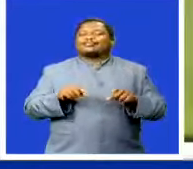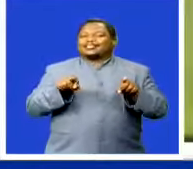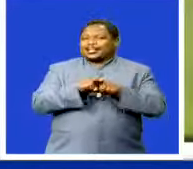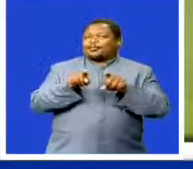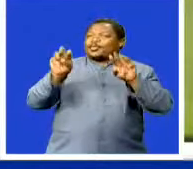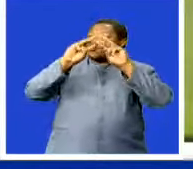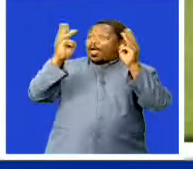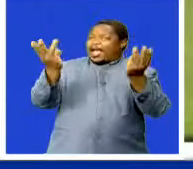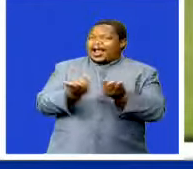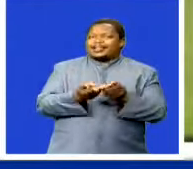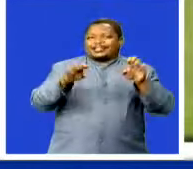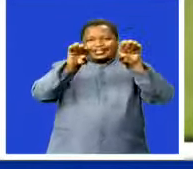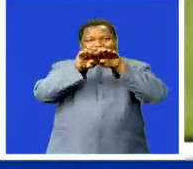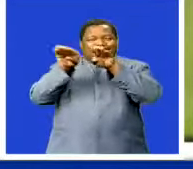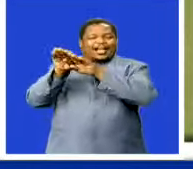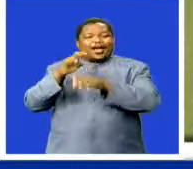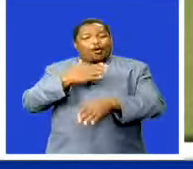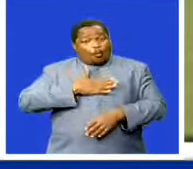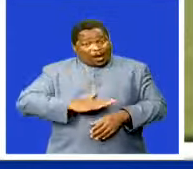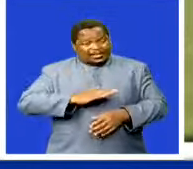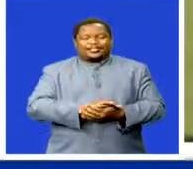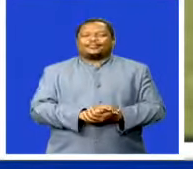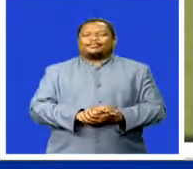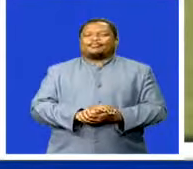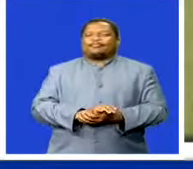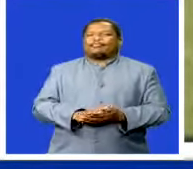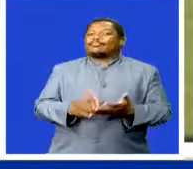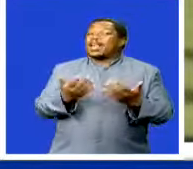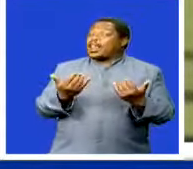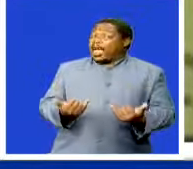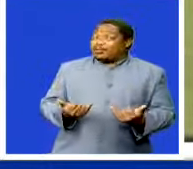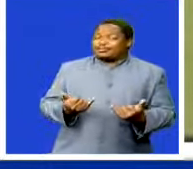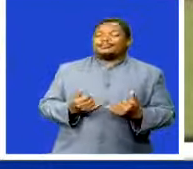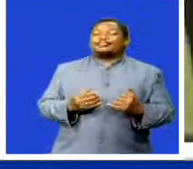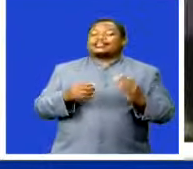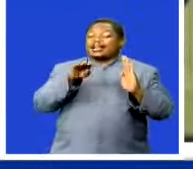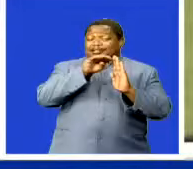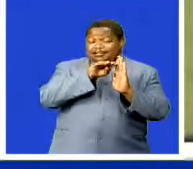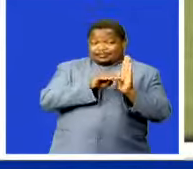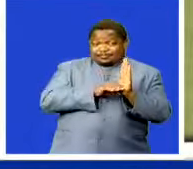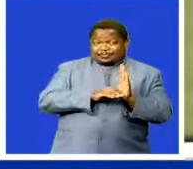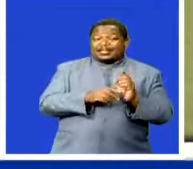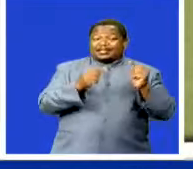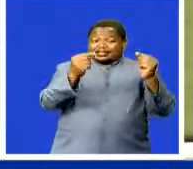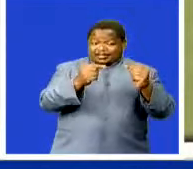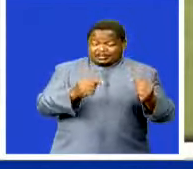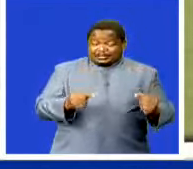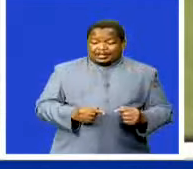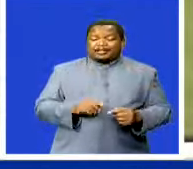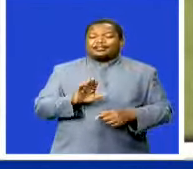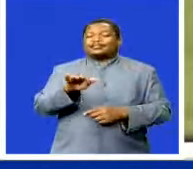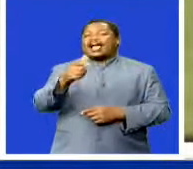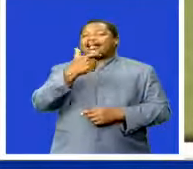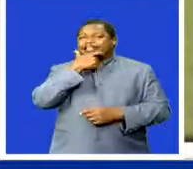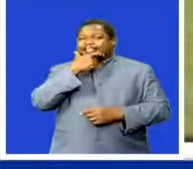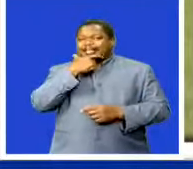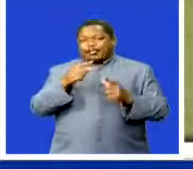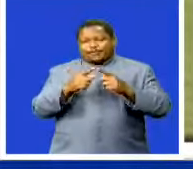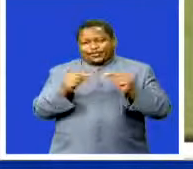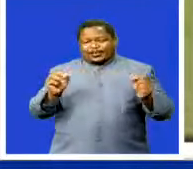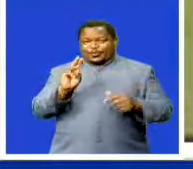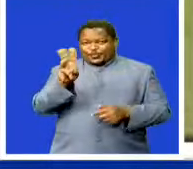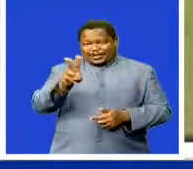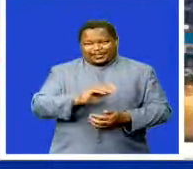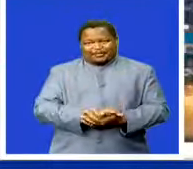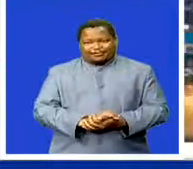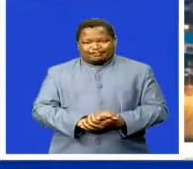le midlalo ye league kubheka ukuthi iphele nacala inyanga yengongono eminyakeni lesedulu umbiko ohlanganiswe libandla letemidlalo kulomsakado.